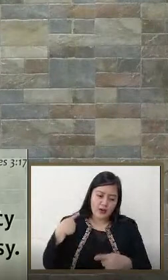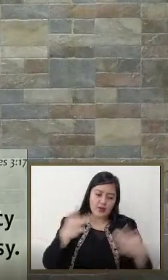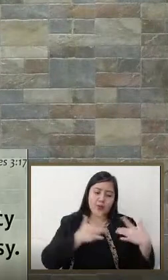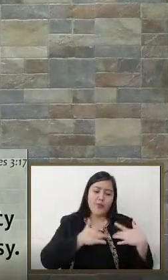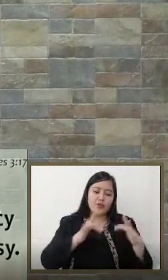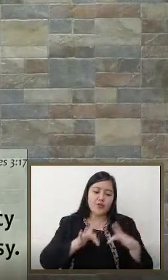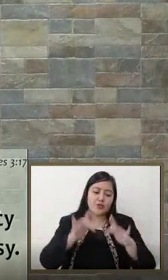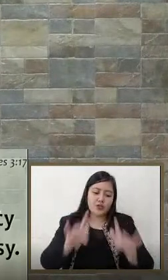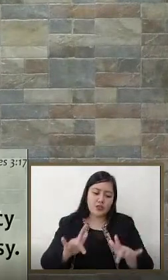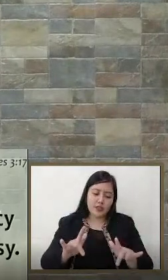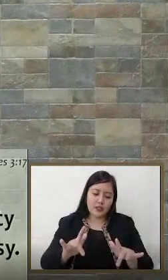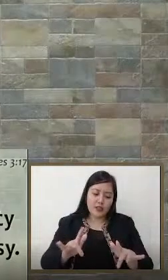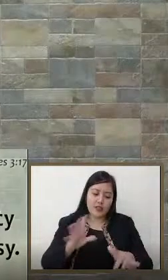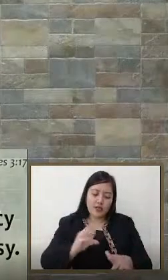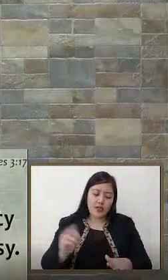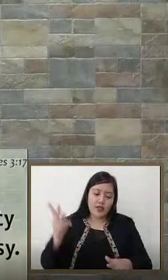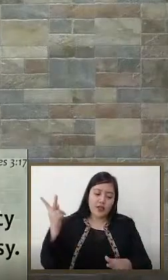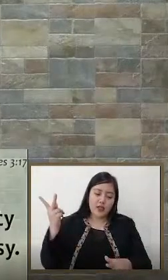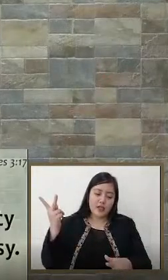mercy, kapatid?